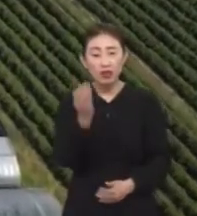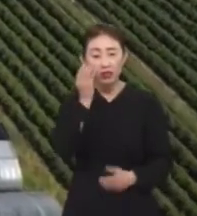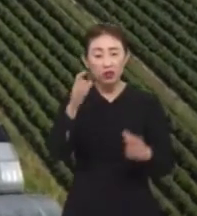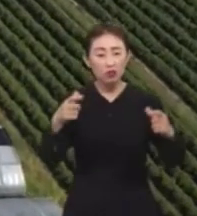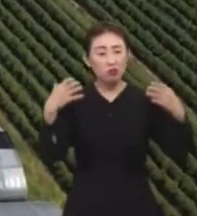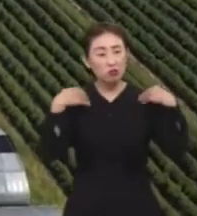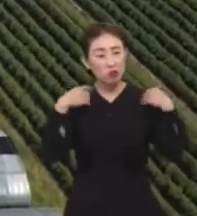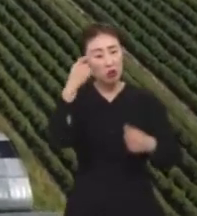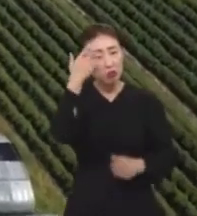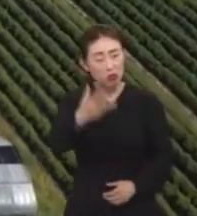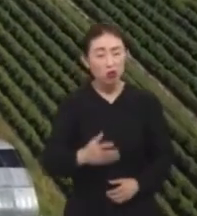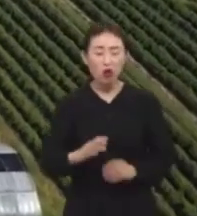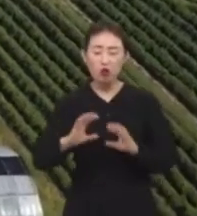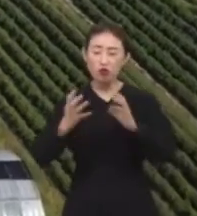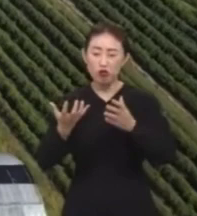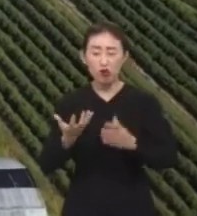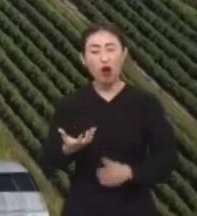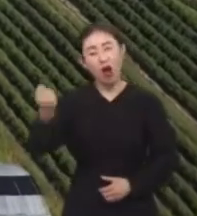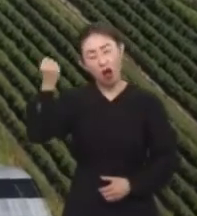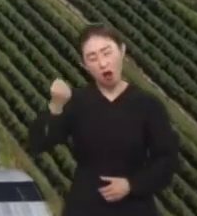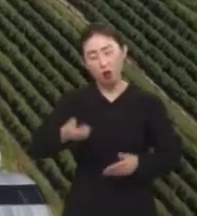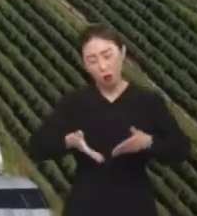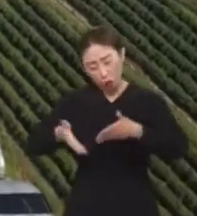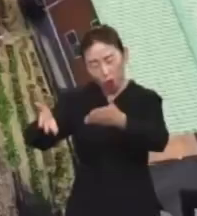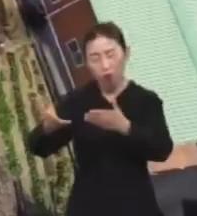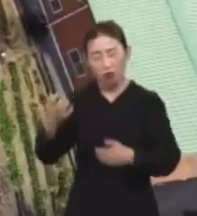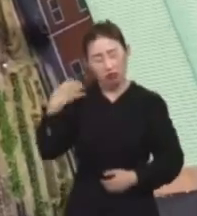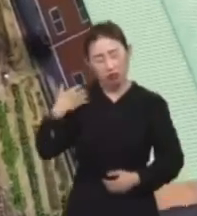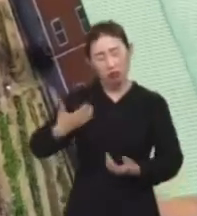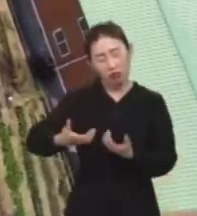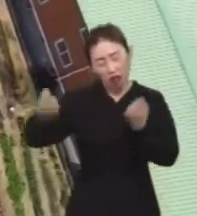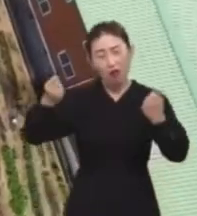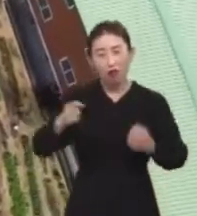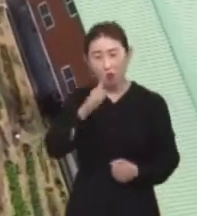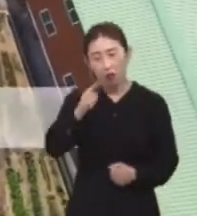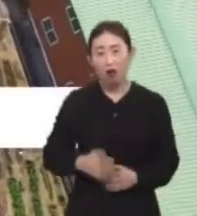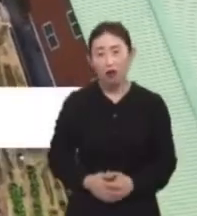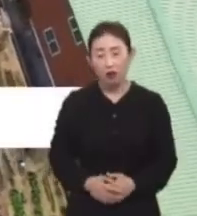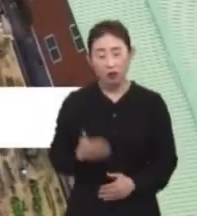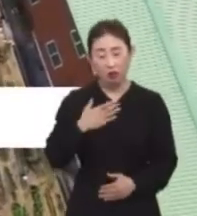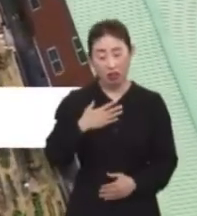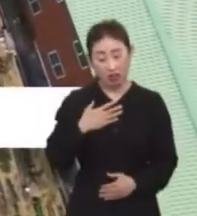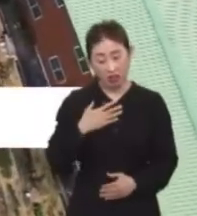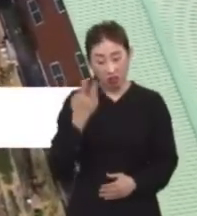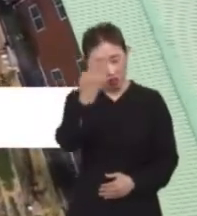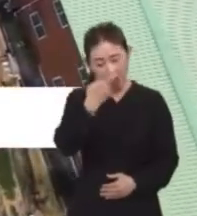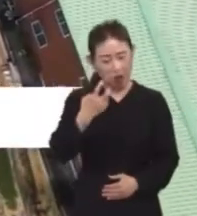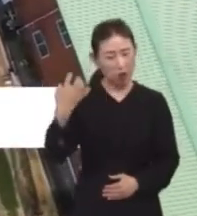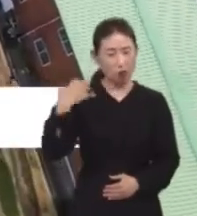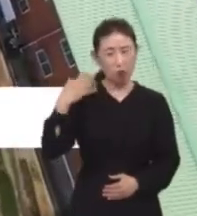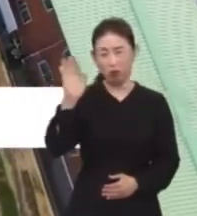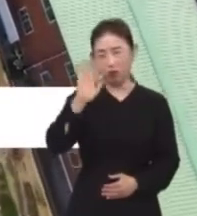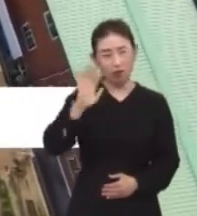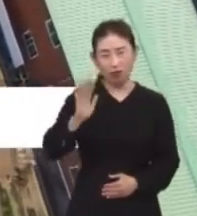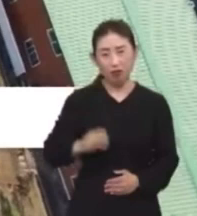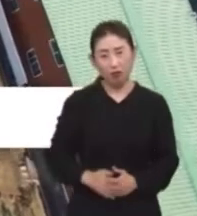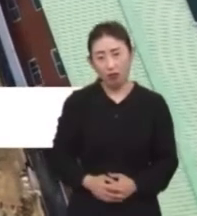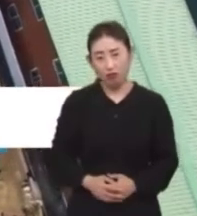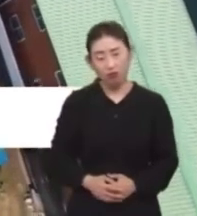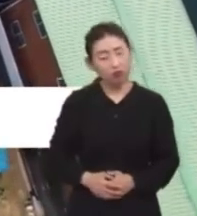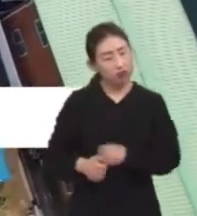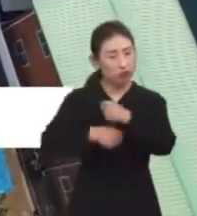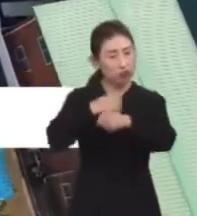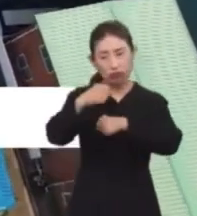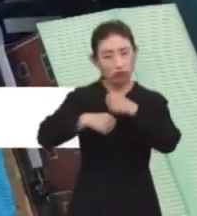청양군청에 물으면 국도 관할은 따로 있다는 답변이 돌아오고 그게 그 저희가 관할하는 그 도로가 아니라서 저희가